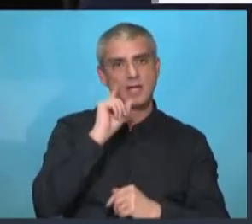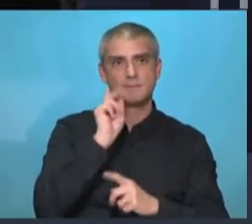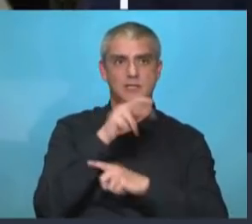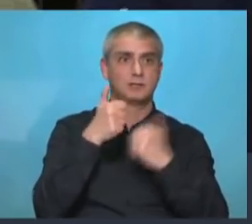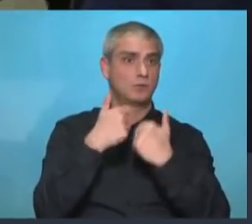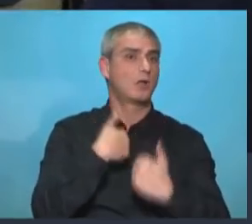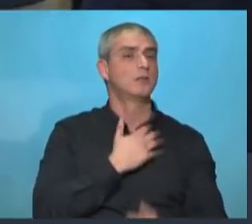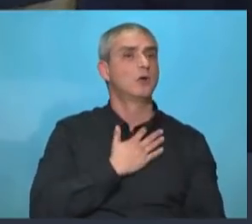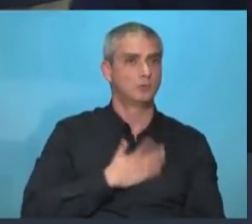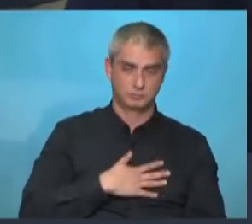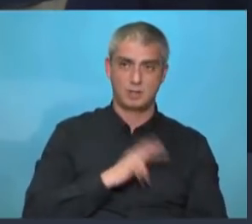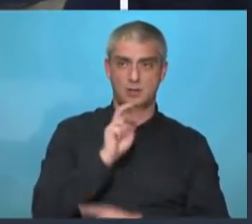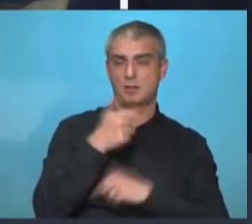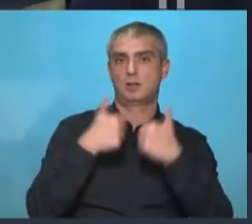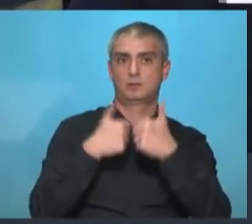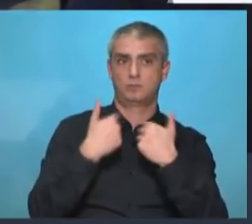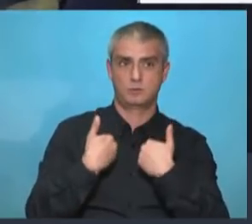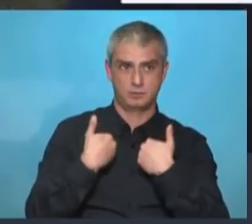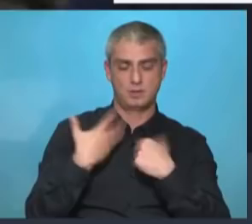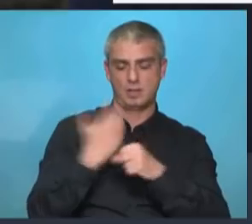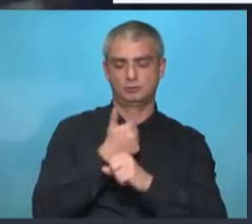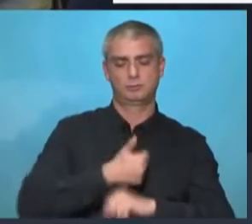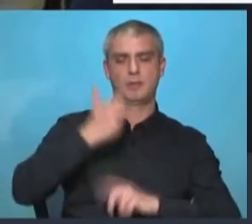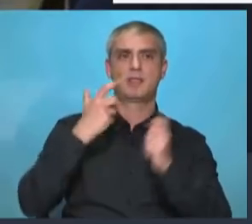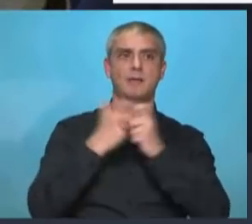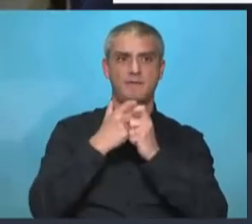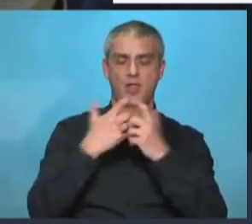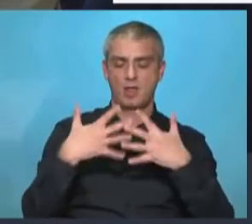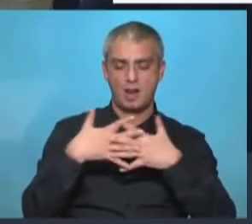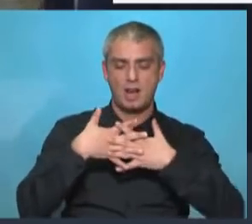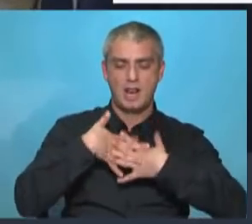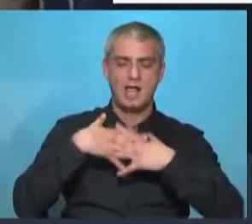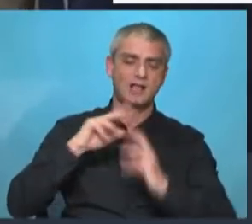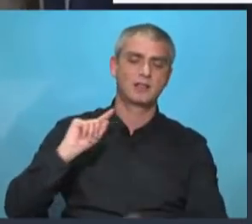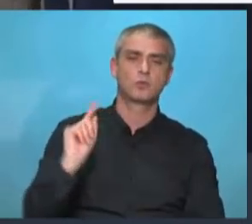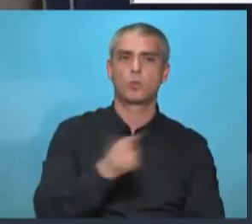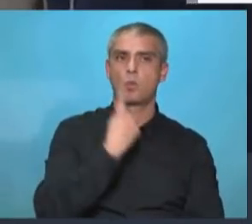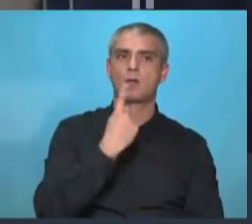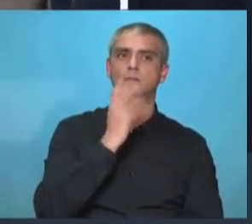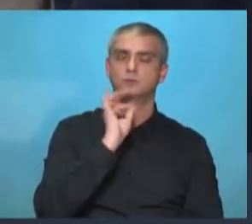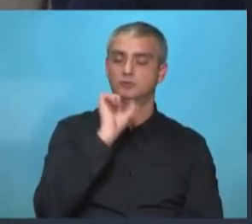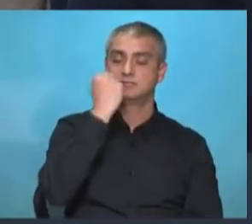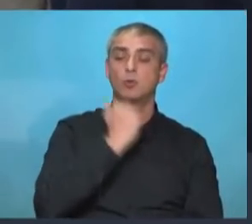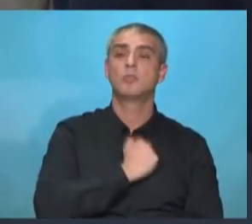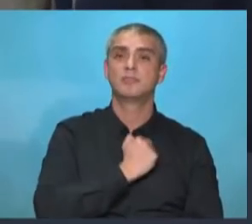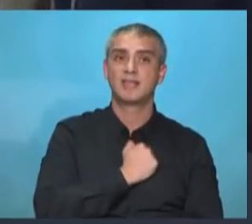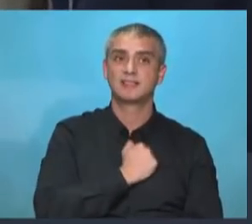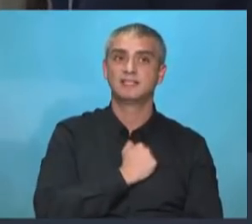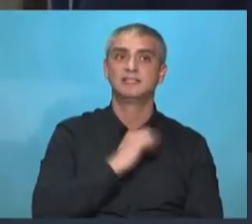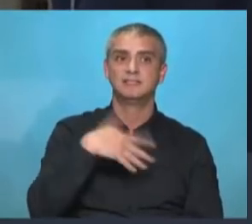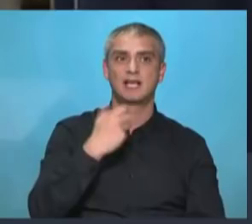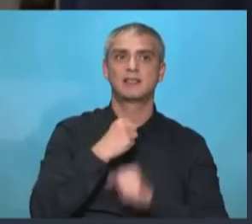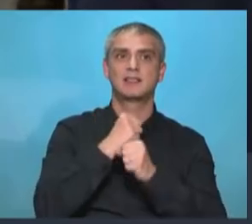רוצה להתמודד, לזכות בהנהגת המפלגה, לאחד את כל הכוחות כדי שלציונות הדתית תהיה